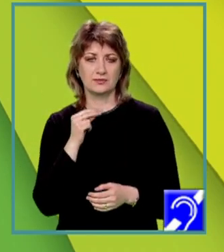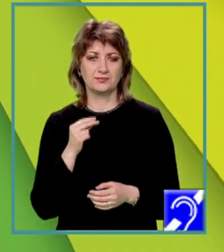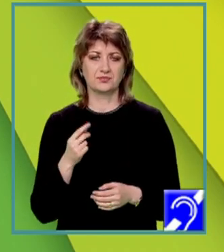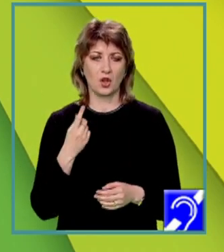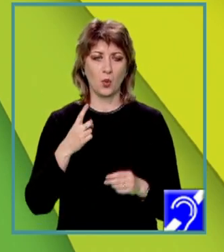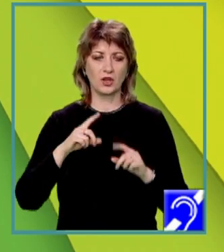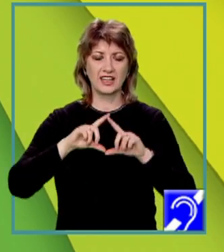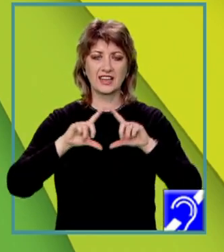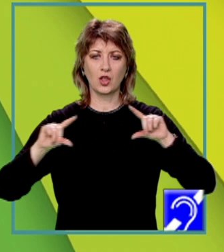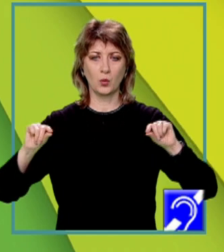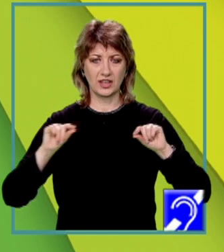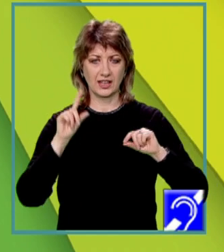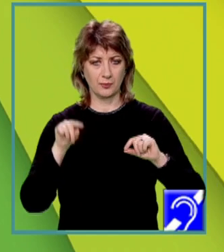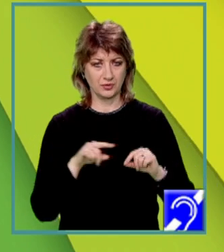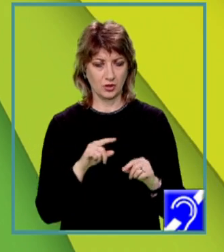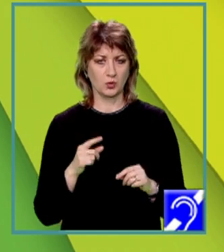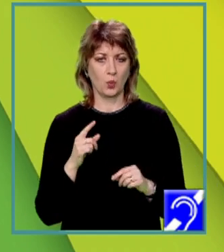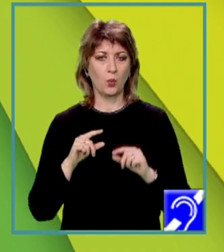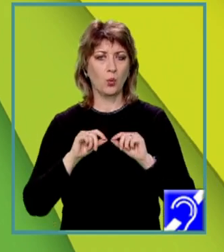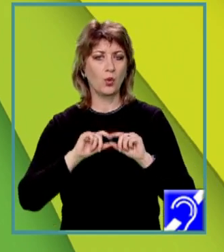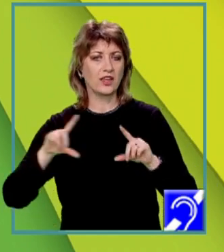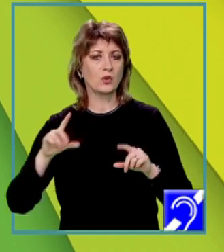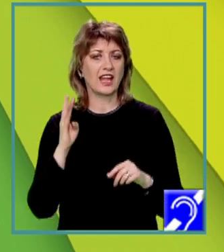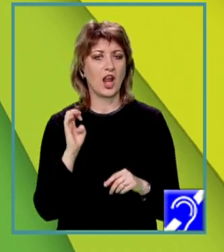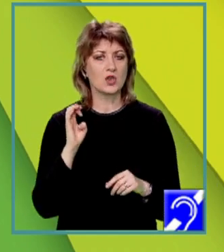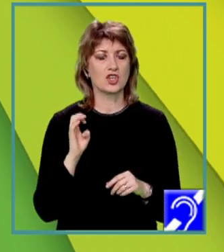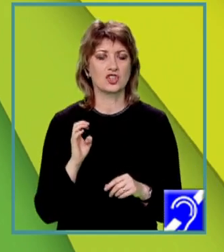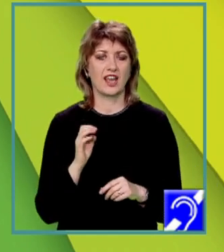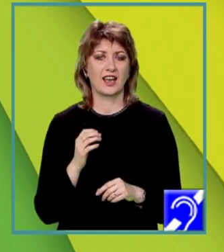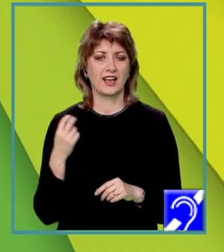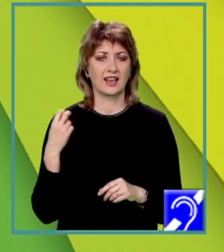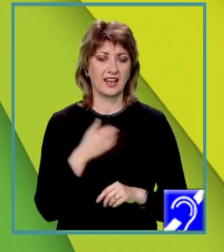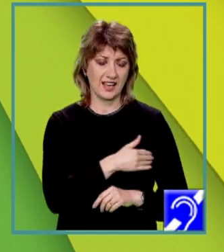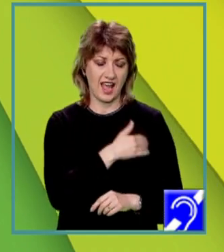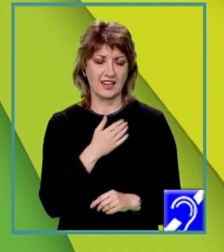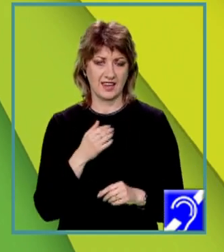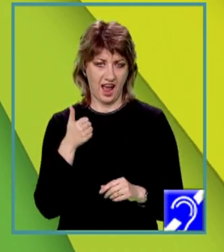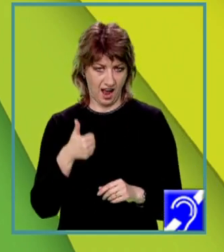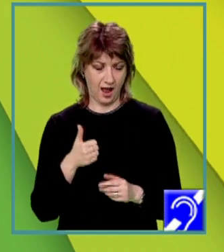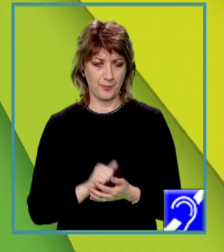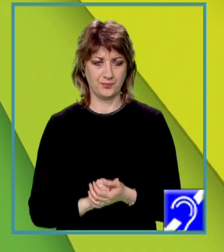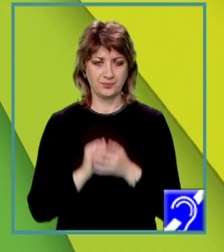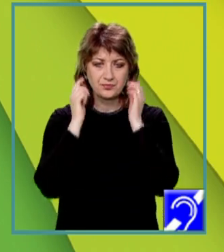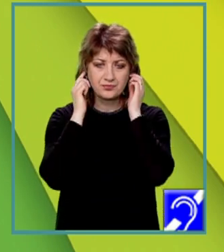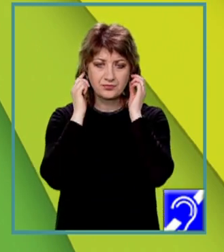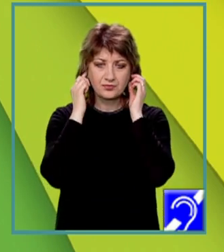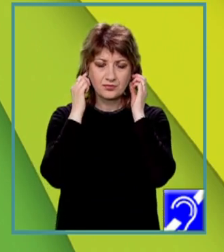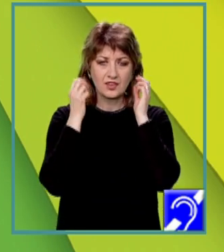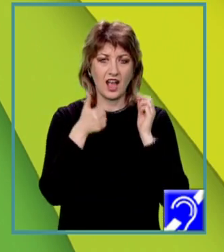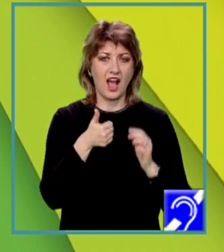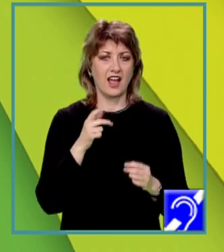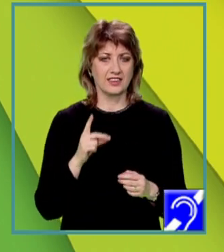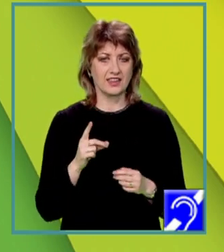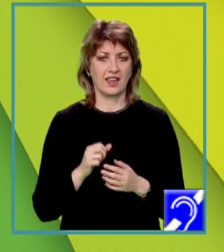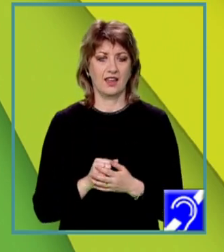abc cu unghiul A de 90 de grade înălțimea corespunzătoare ipotenuzei Ade cu